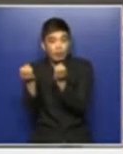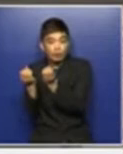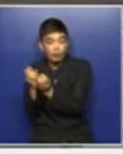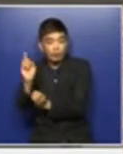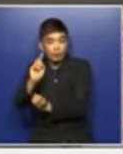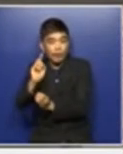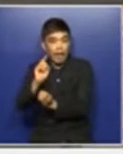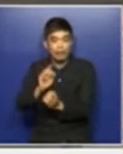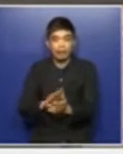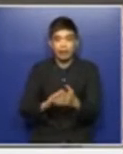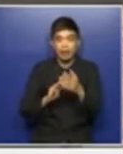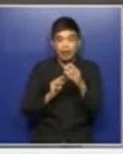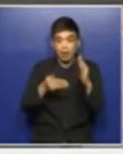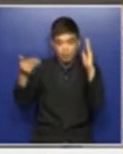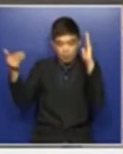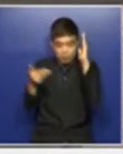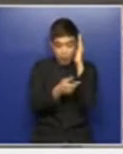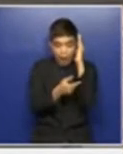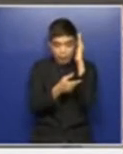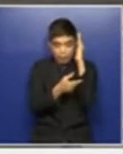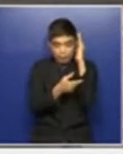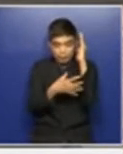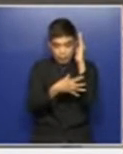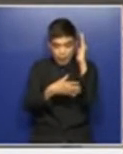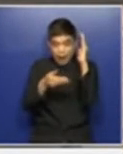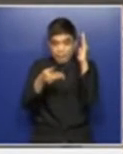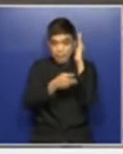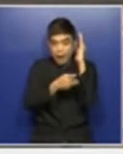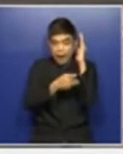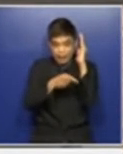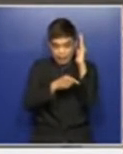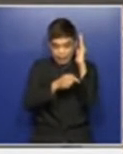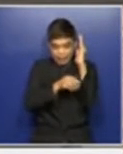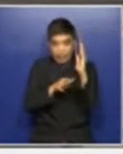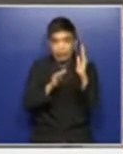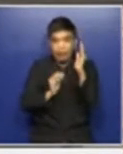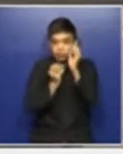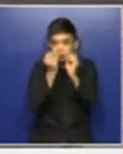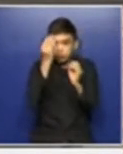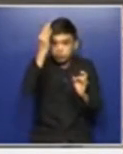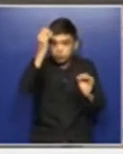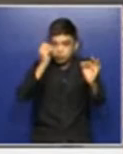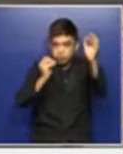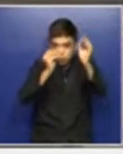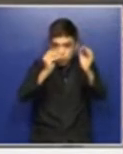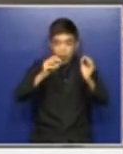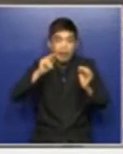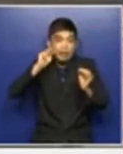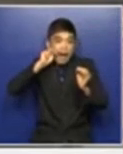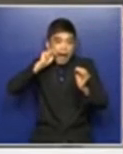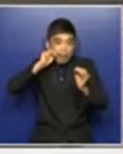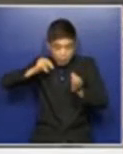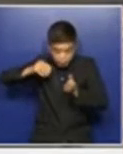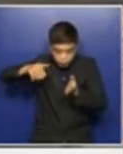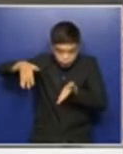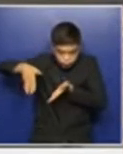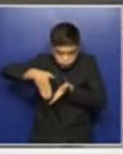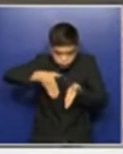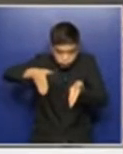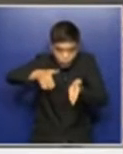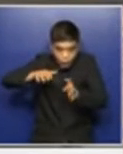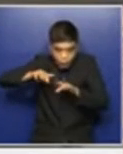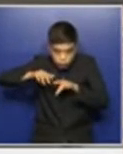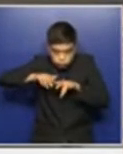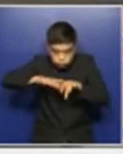ปลูกต้นปาล์มขวางทางน้ำไหลเมื่อถึงฤดูฝนเนี่ยจะทำให้น้ำเนี่ยนองเข้าท่วมบ้าน